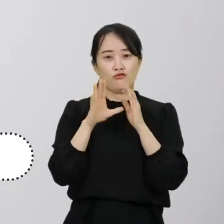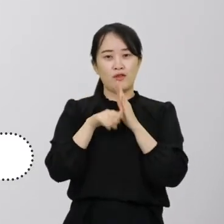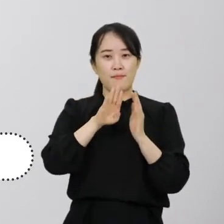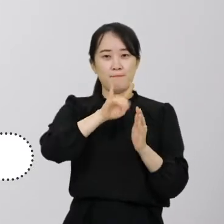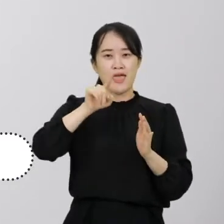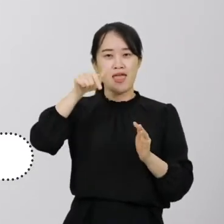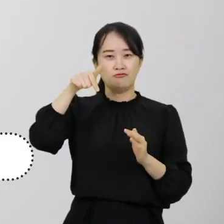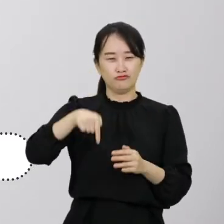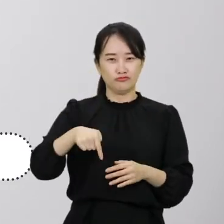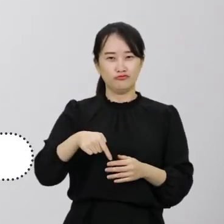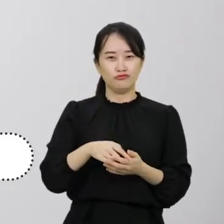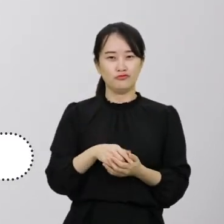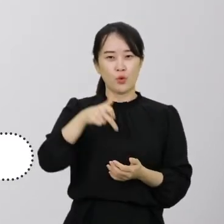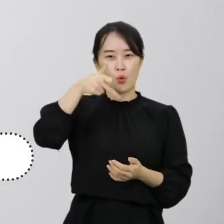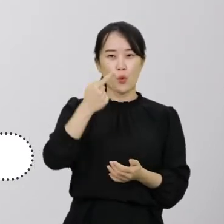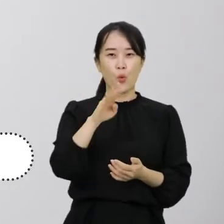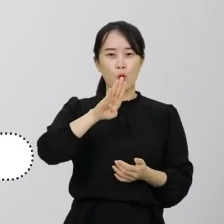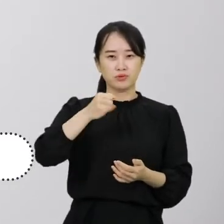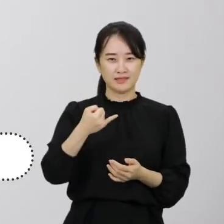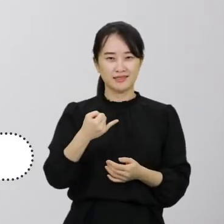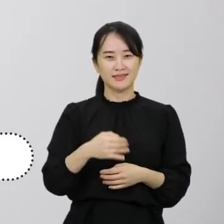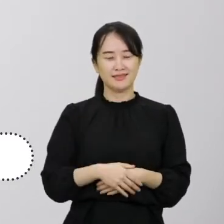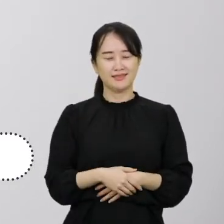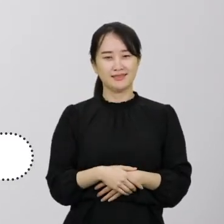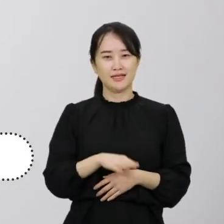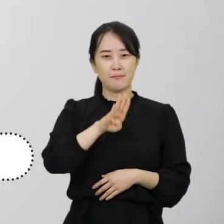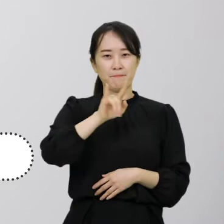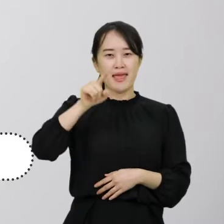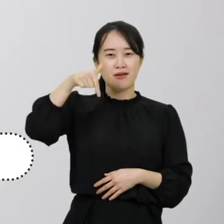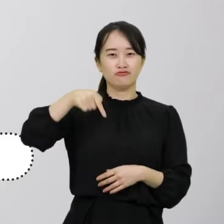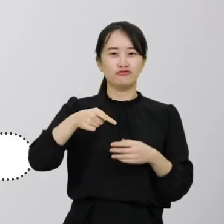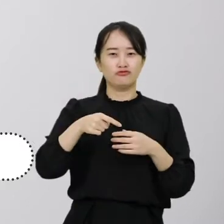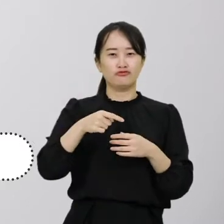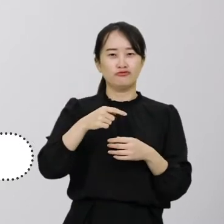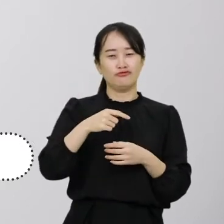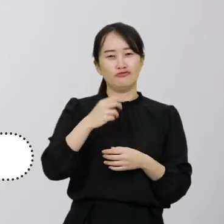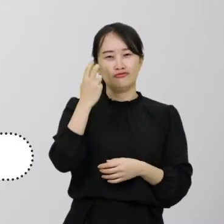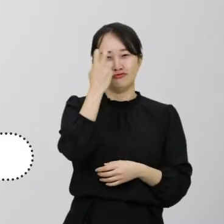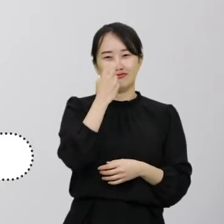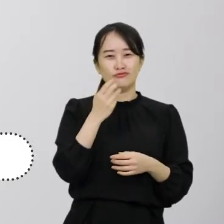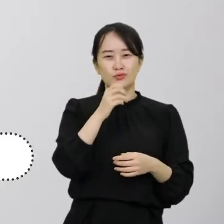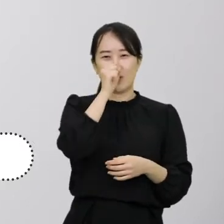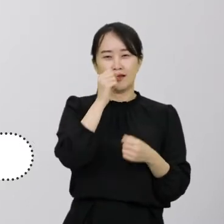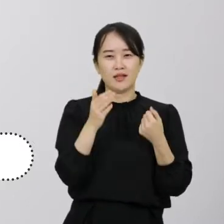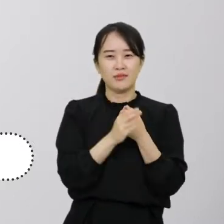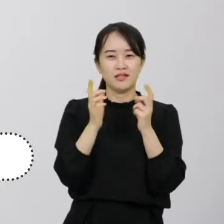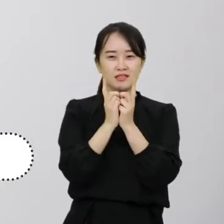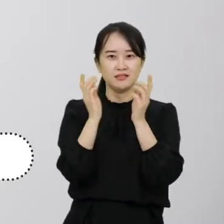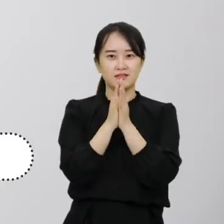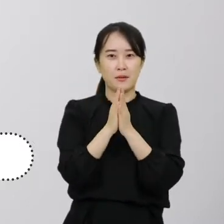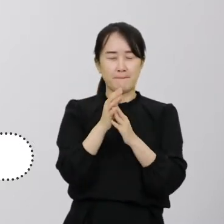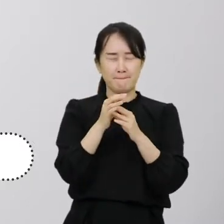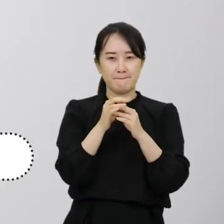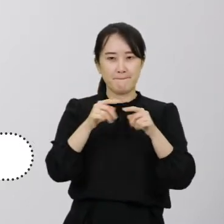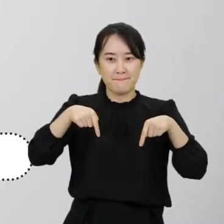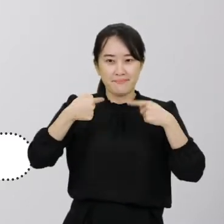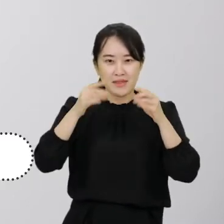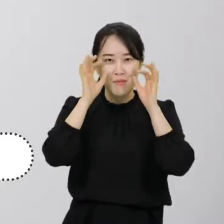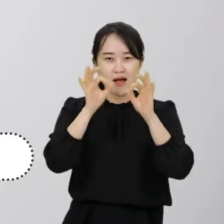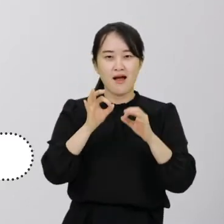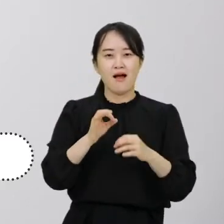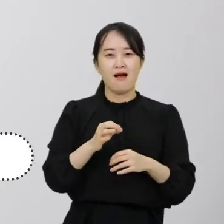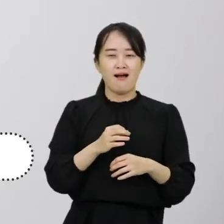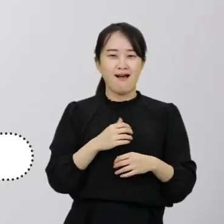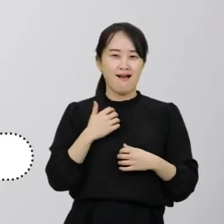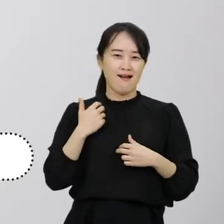그렇죠. 코보라고 하죠. 배구 경기를 좋아하기 때문에 직접 관람을 할 때 그 맛이 정말 다양합니다.